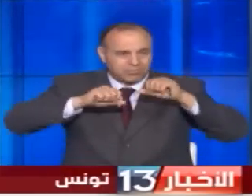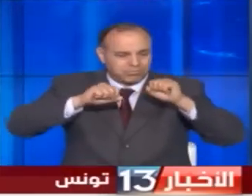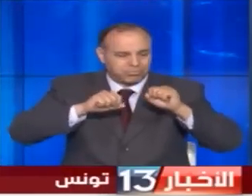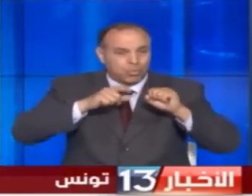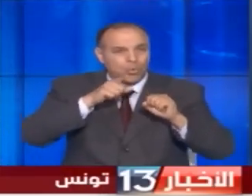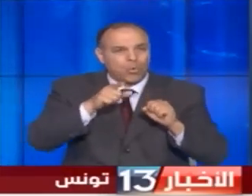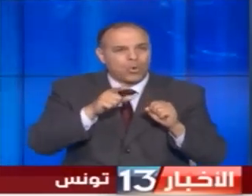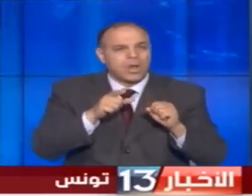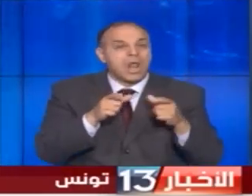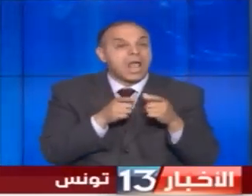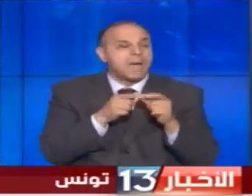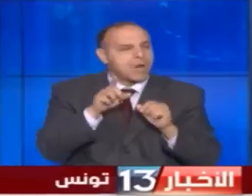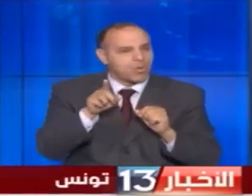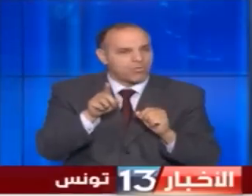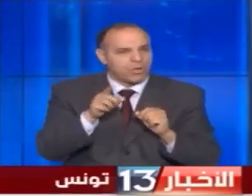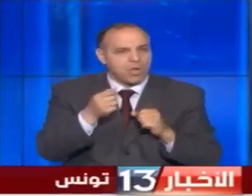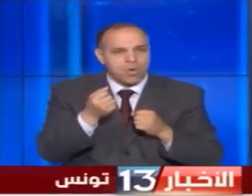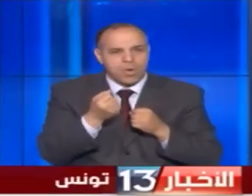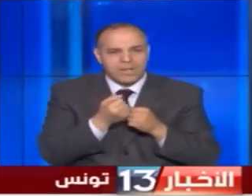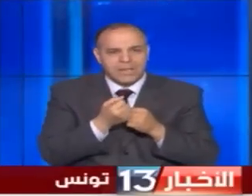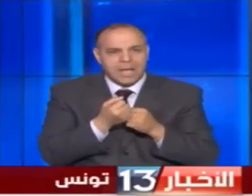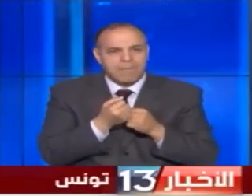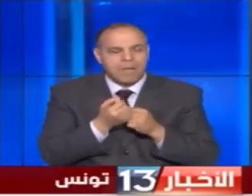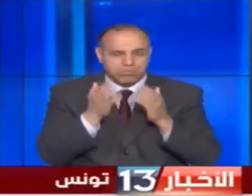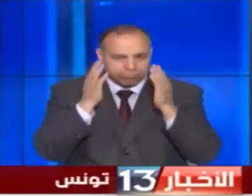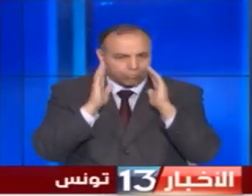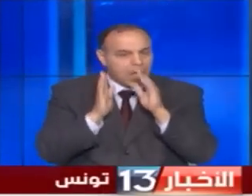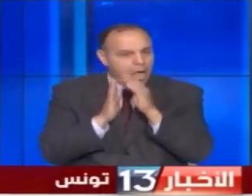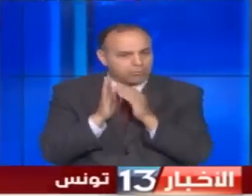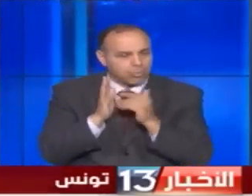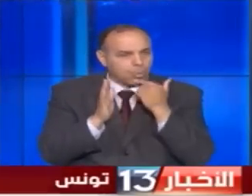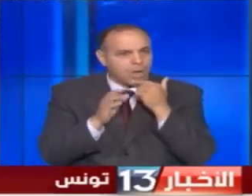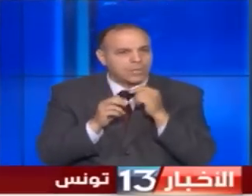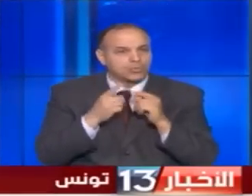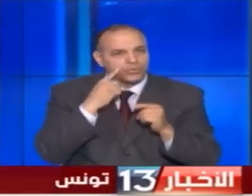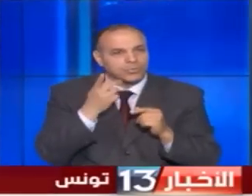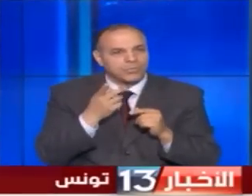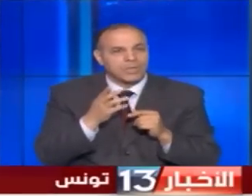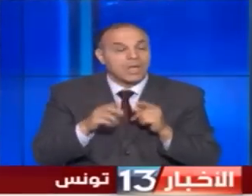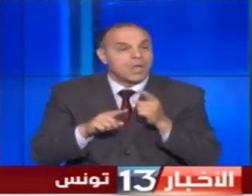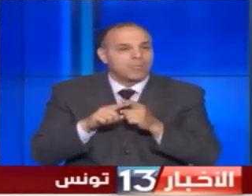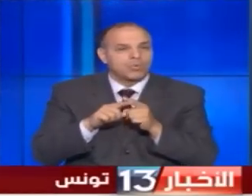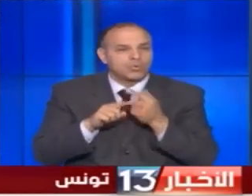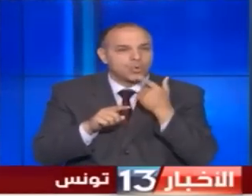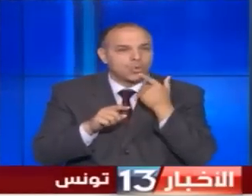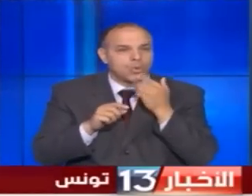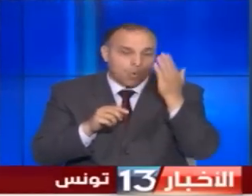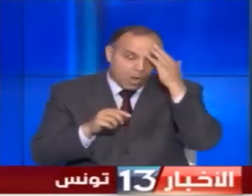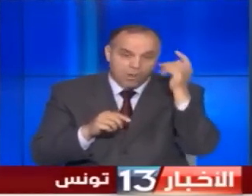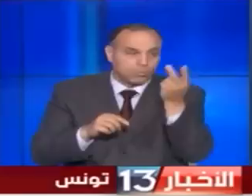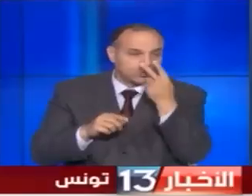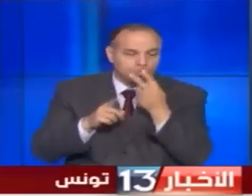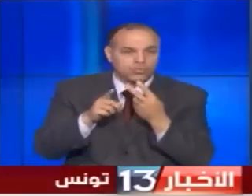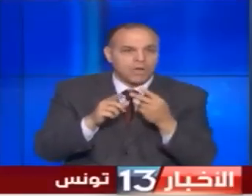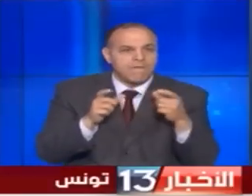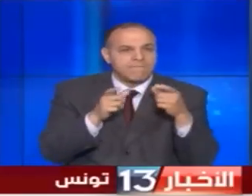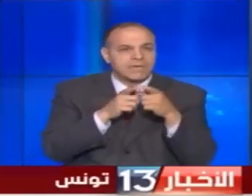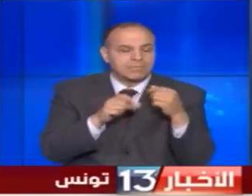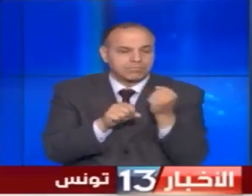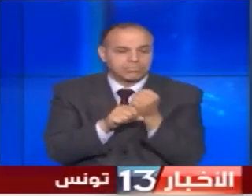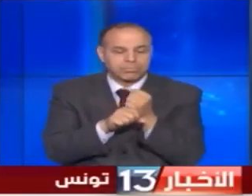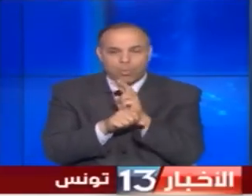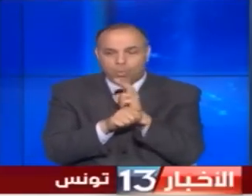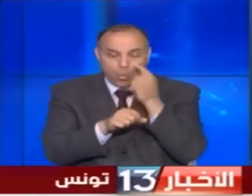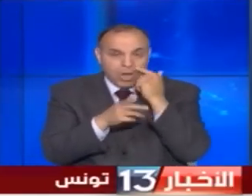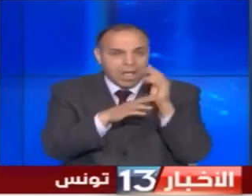والبصري والتقنيات المعتمده في هذه العمليه اضافه الى تسليط الضوء على دور فريق وحده الرصد